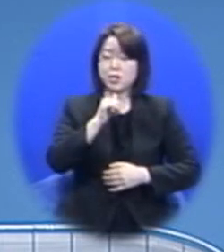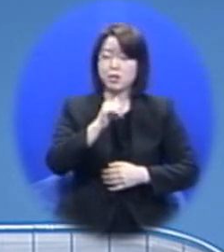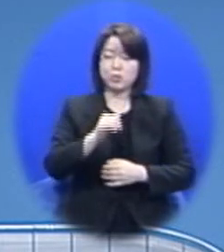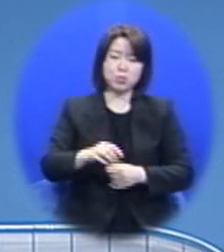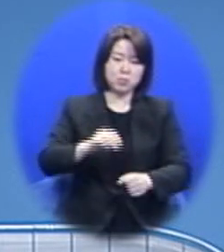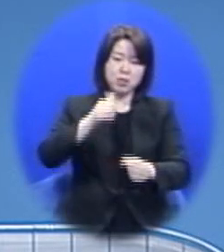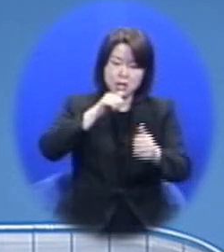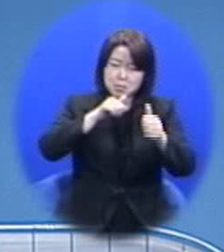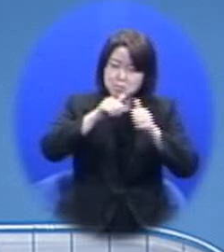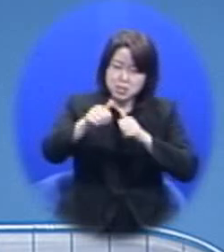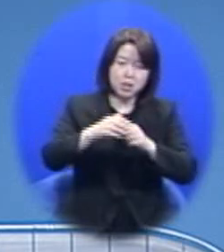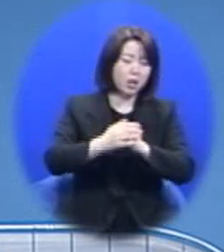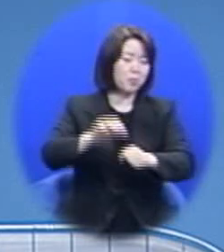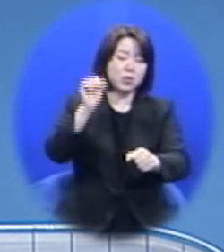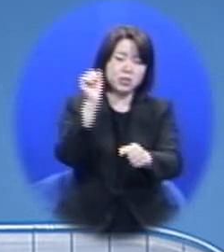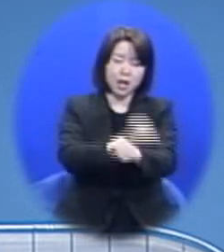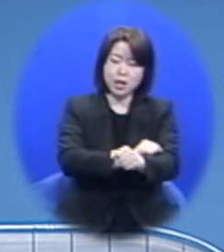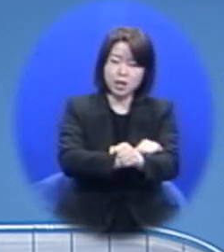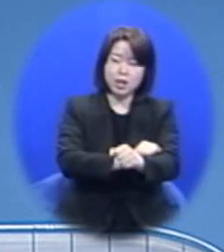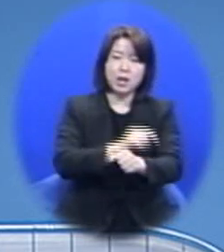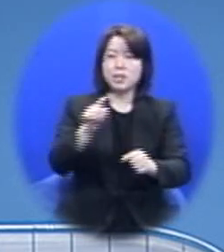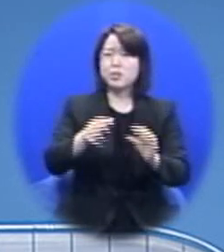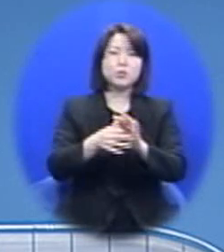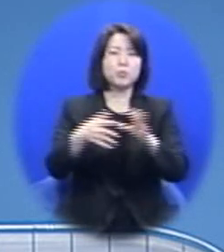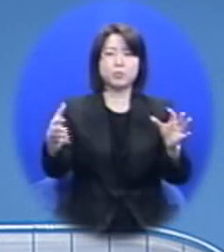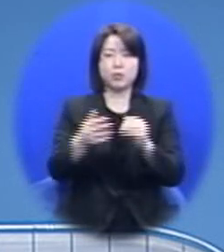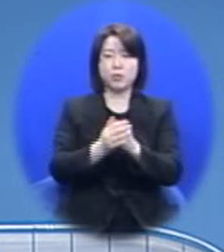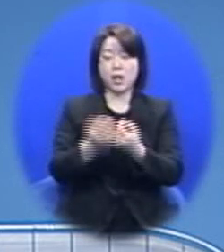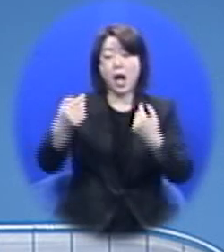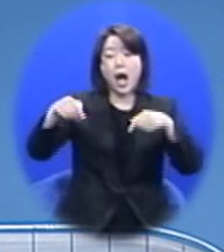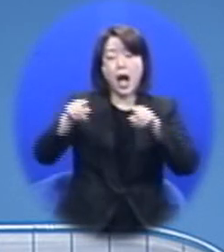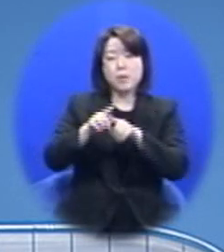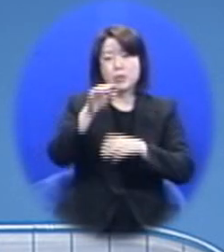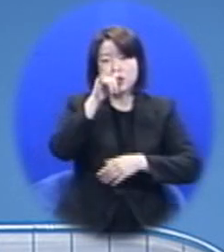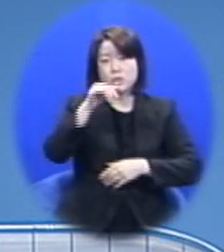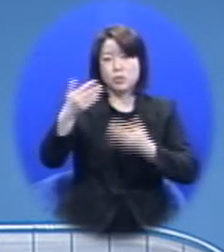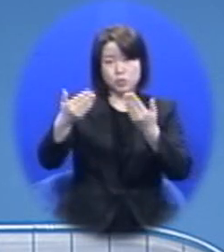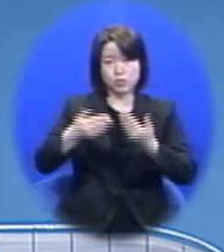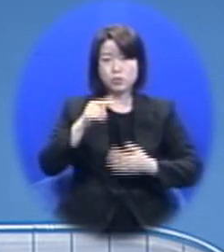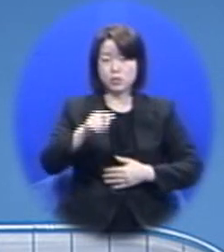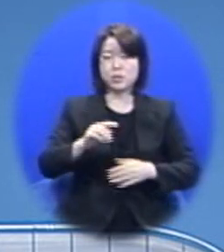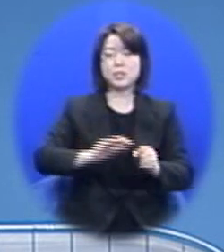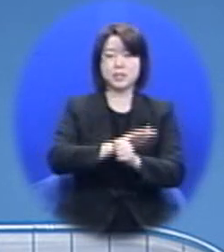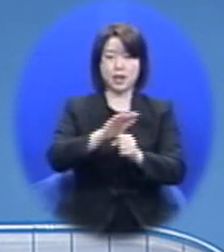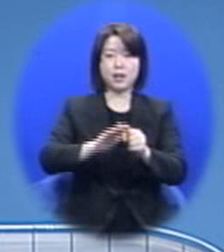없었어요. 같이 있어주는 게 사랑이었어요.